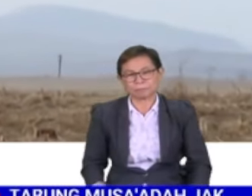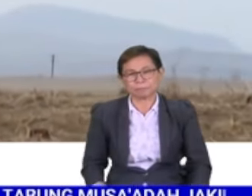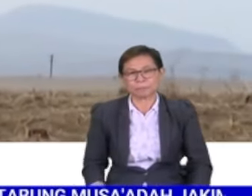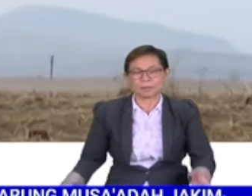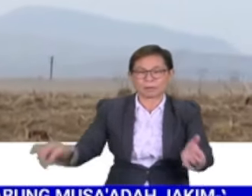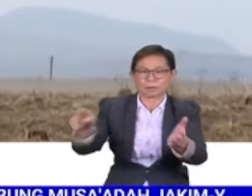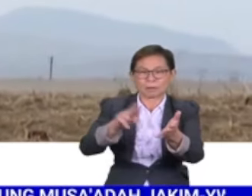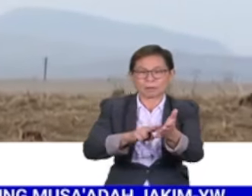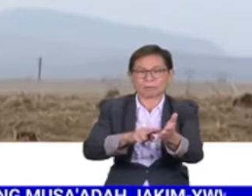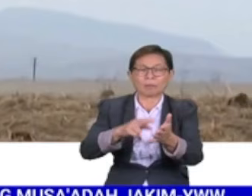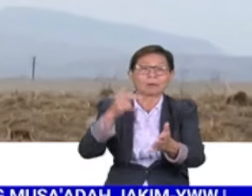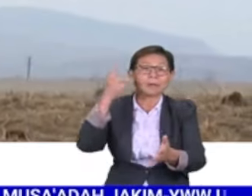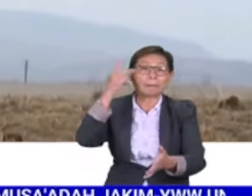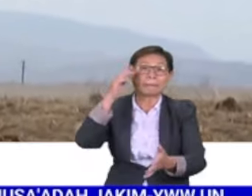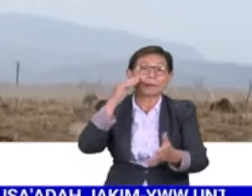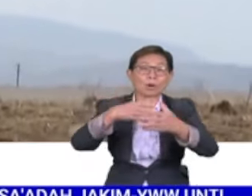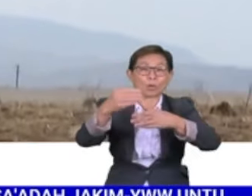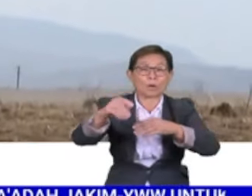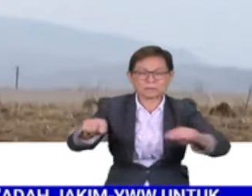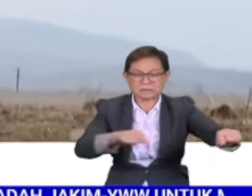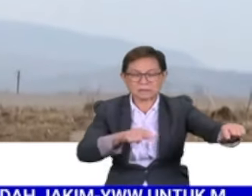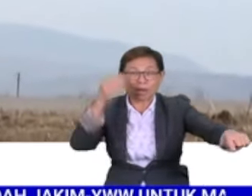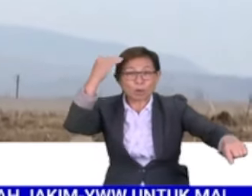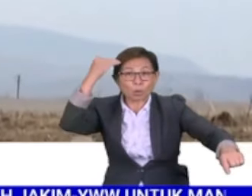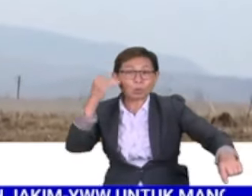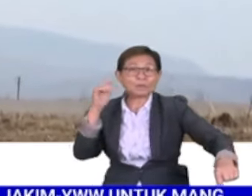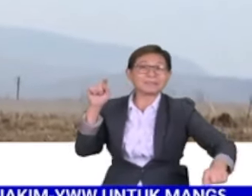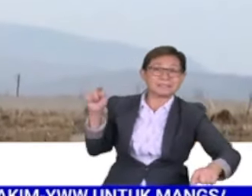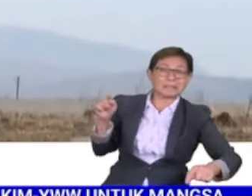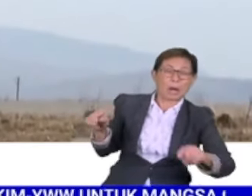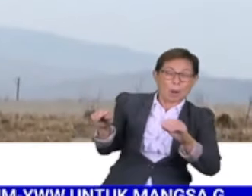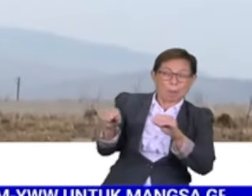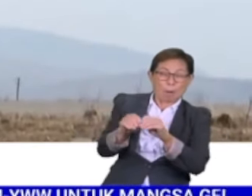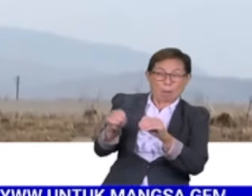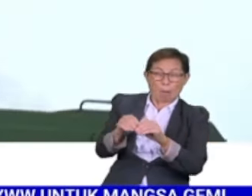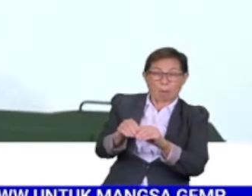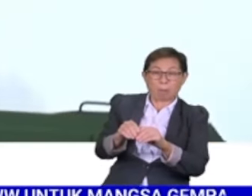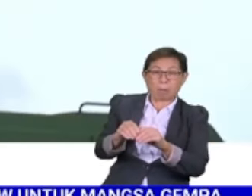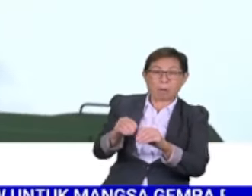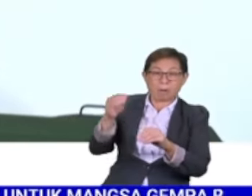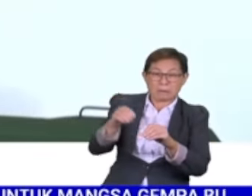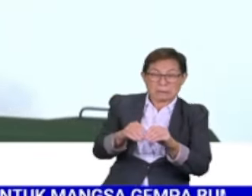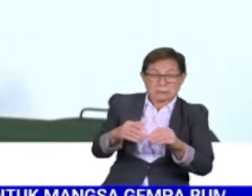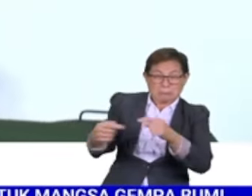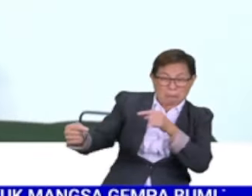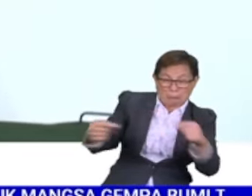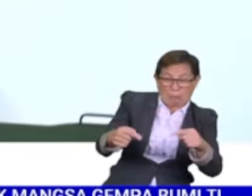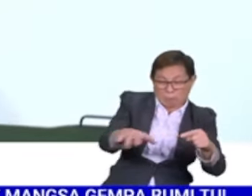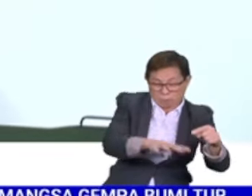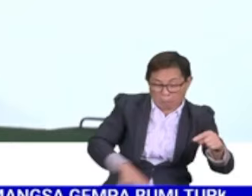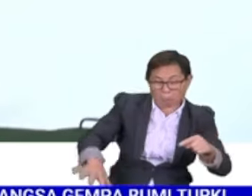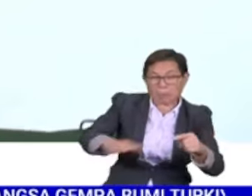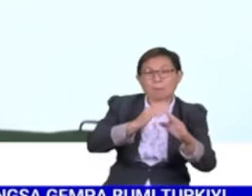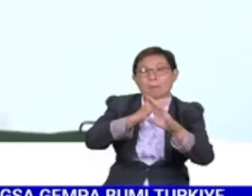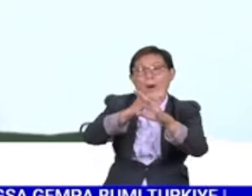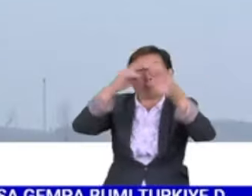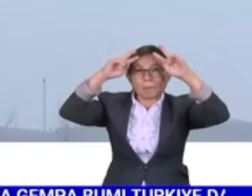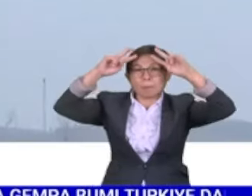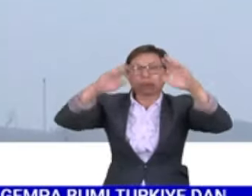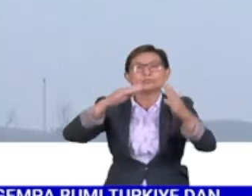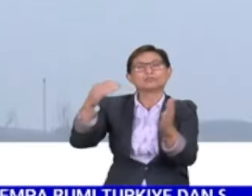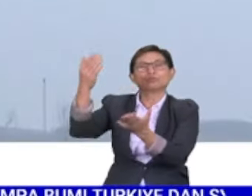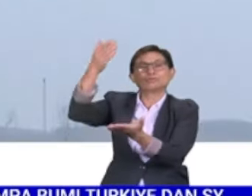Menerusi kenyataan Kementerian Luar, tindakan Korea Utara hanya meningkatkan lagi ketegangan serantau dan menghalang prospek keamanan